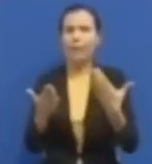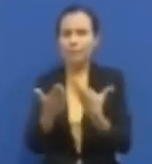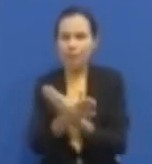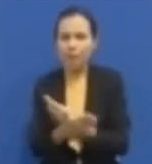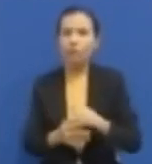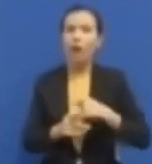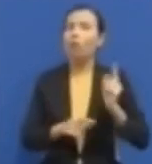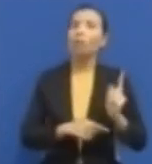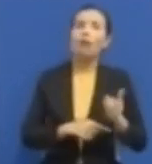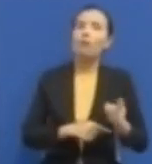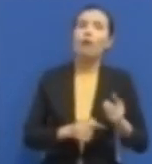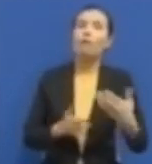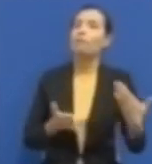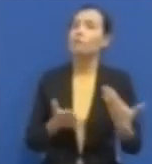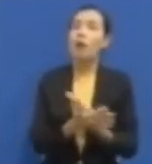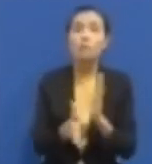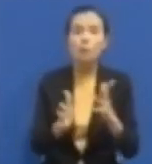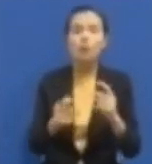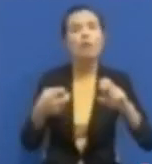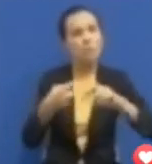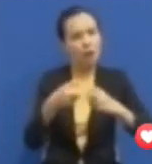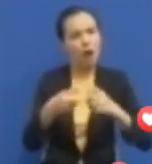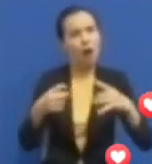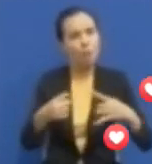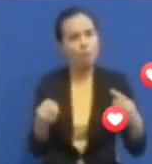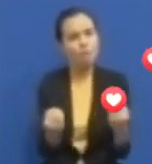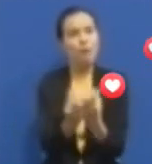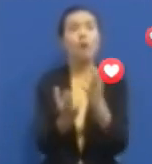งตรงนั้นเป็นปัญหาอย่างยิ่งและก็ต้องขอขอบ